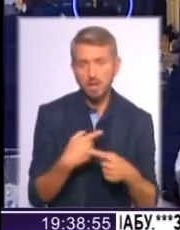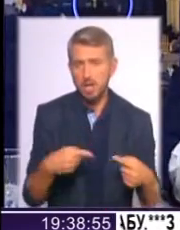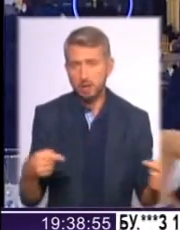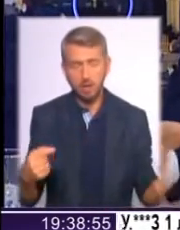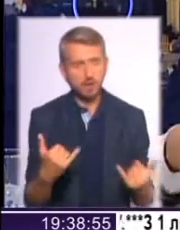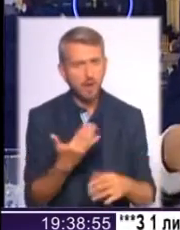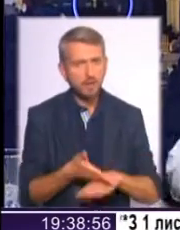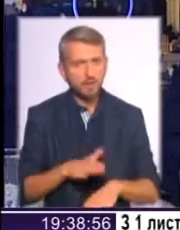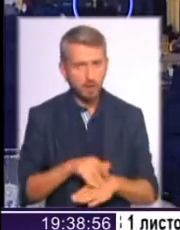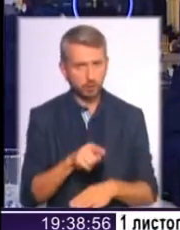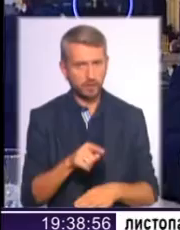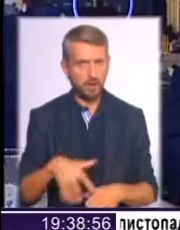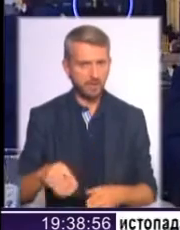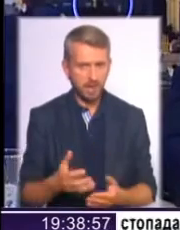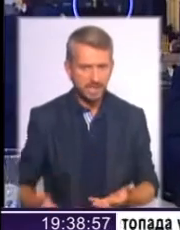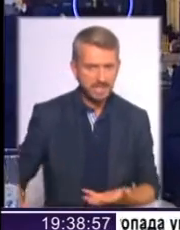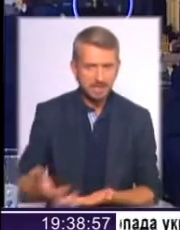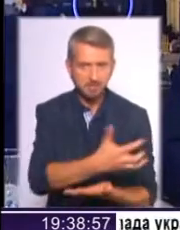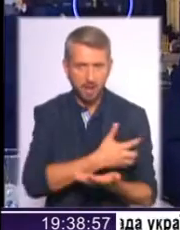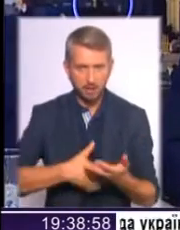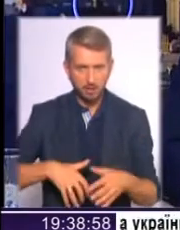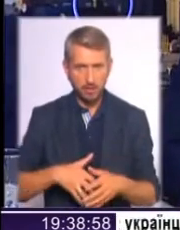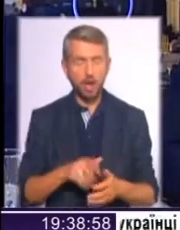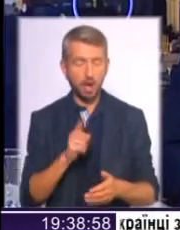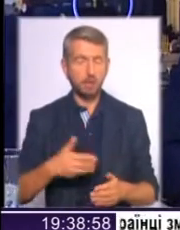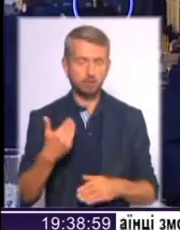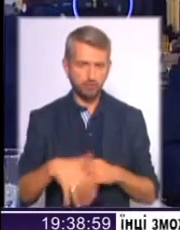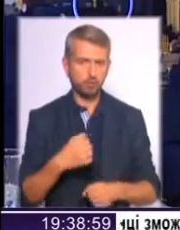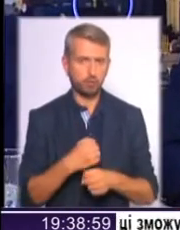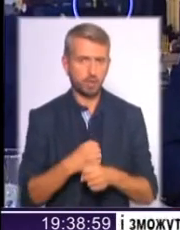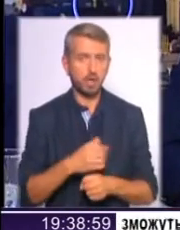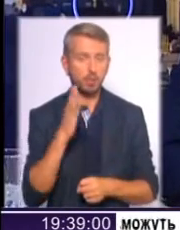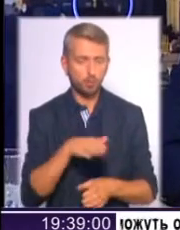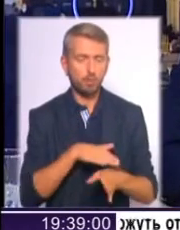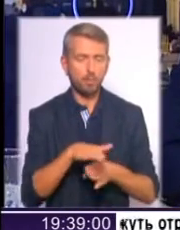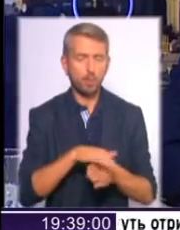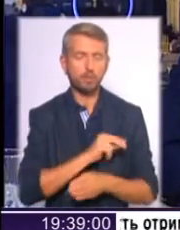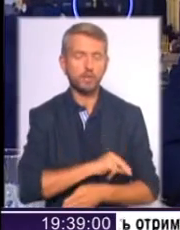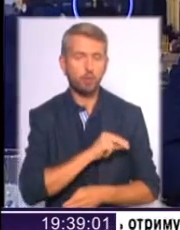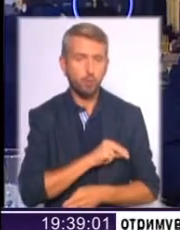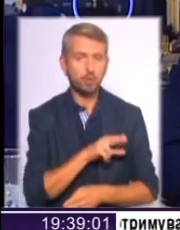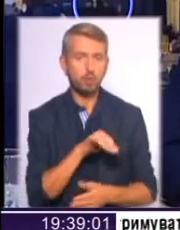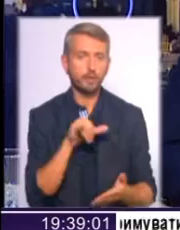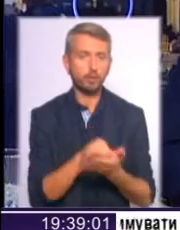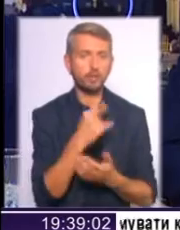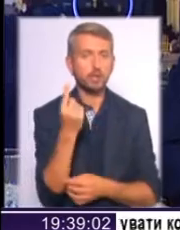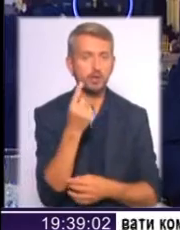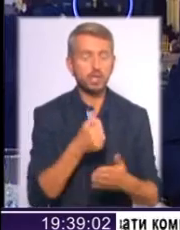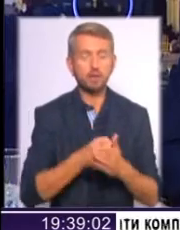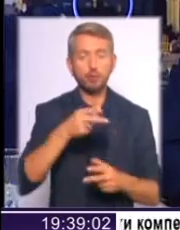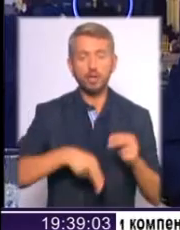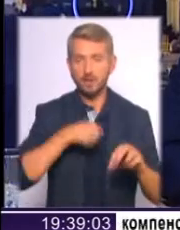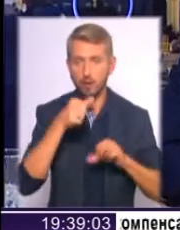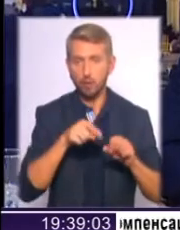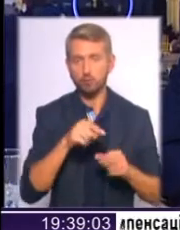достатньо складно це все зібрати докупи, але вже ми це зробили. І будемо виконувати роботи по встановленню лічильників, і до кінця року ми